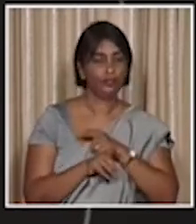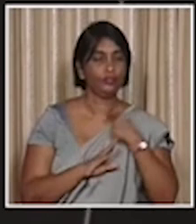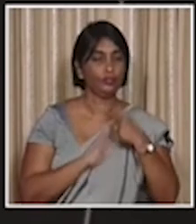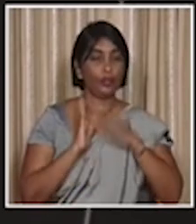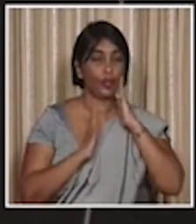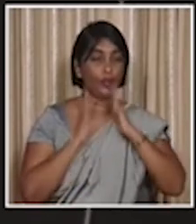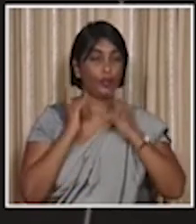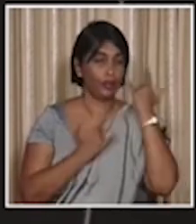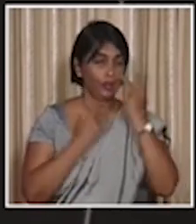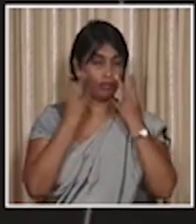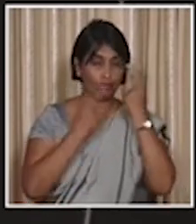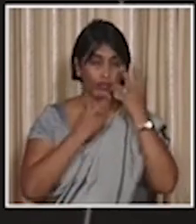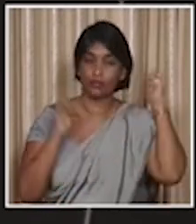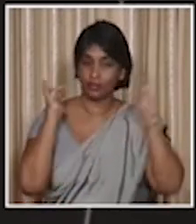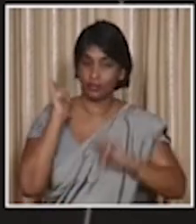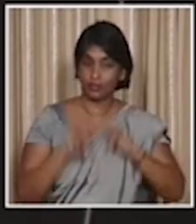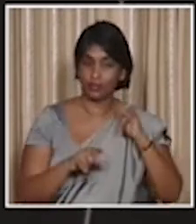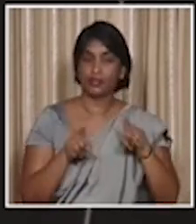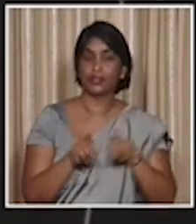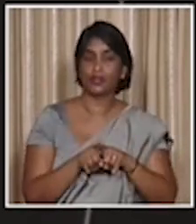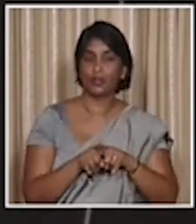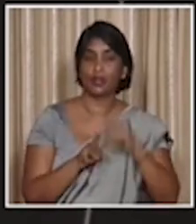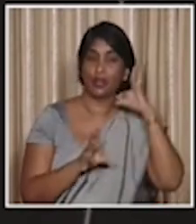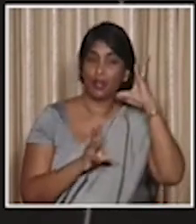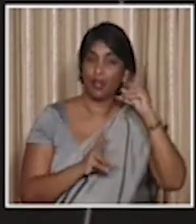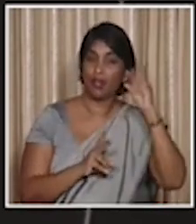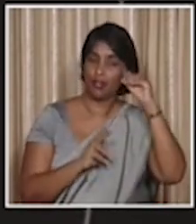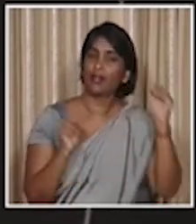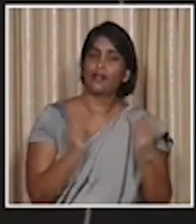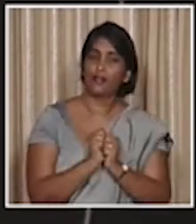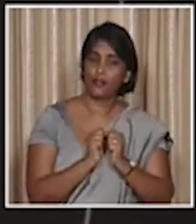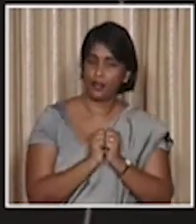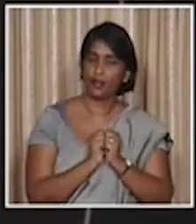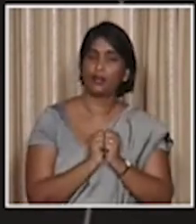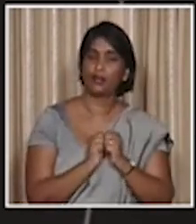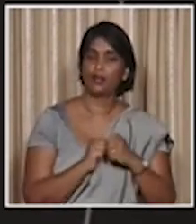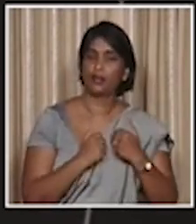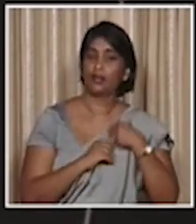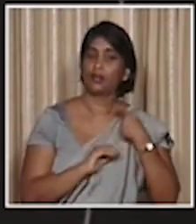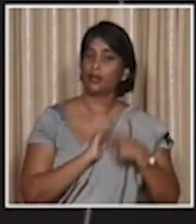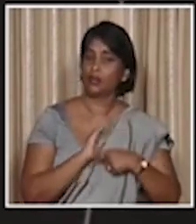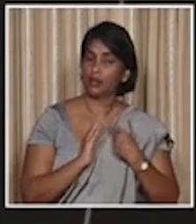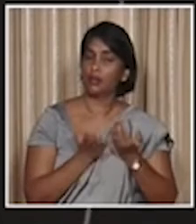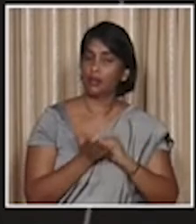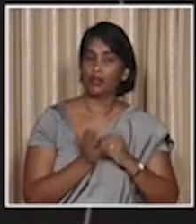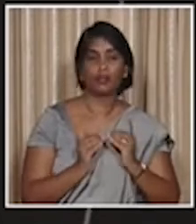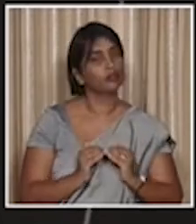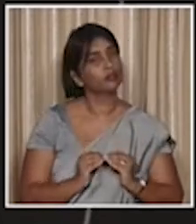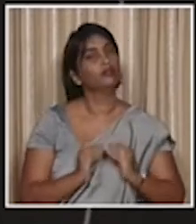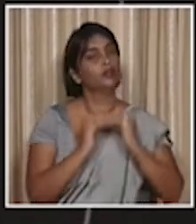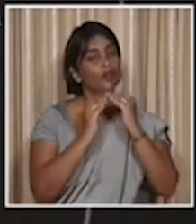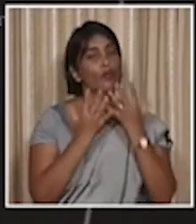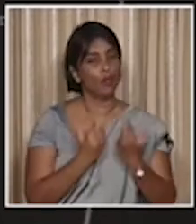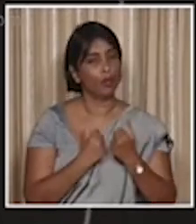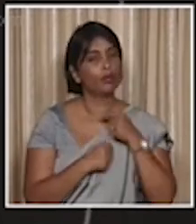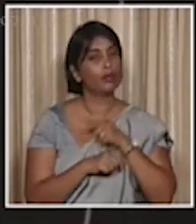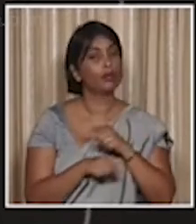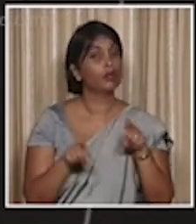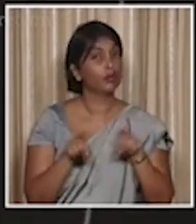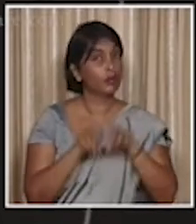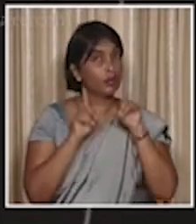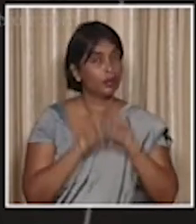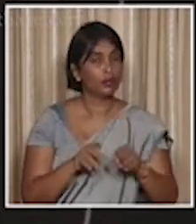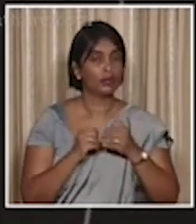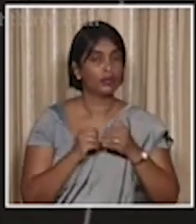රටට සංචාරකයෝ ගේන්න. මම දිවා රෑ වැඩ කරන කෙනෙක්. මොකද මේ රට නැවත අපි ගොඩනැගිය යුතු හින්දා.